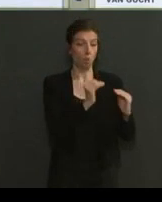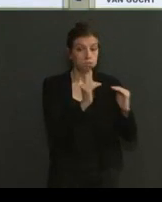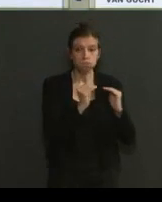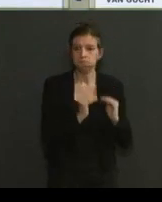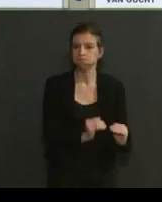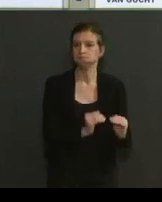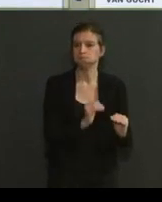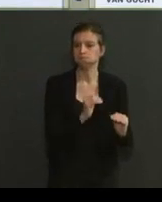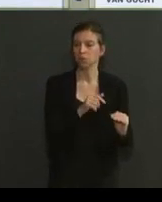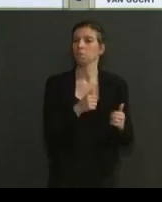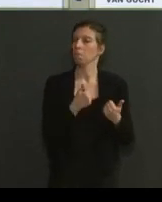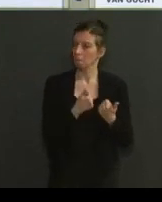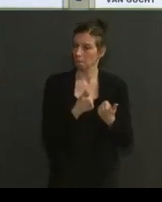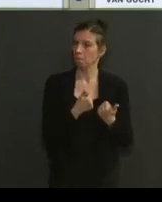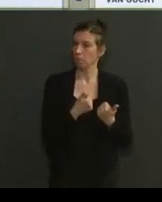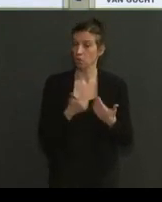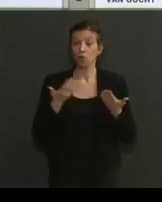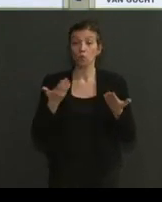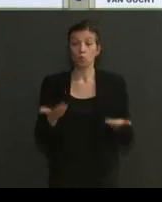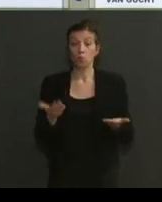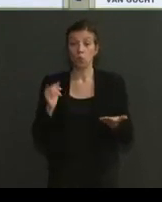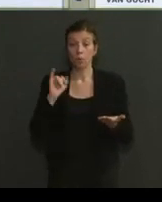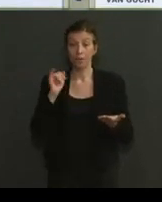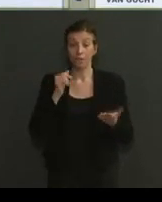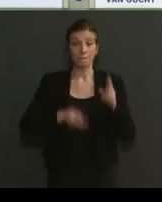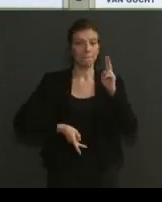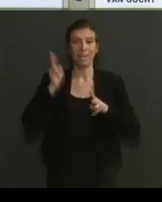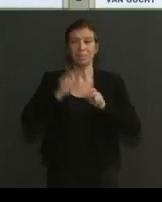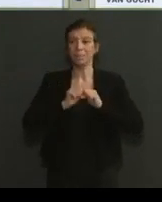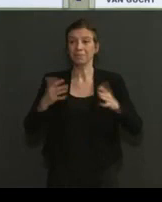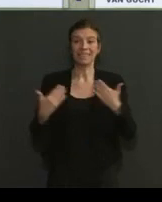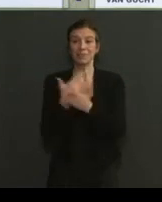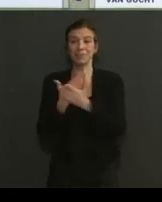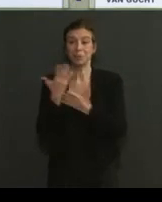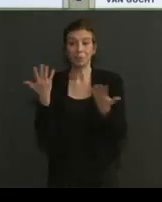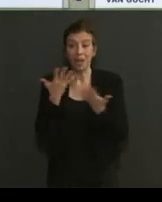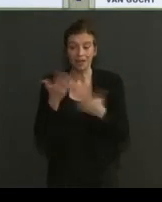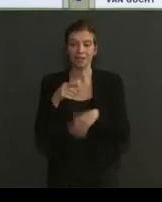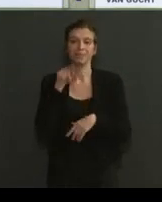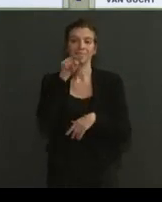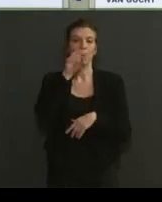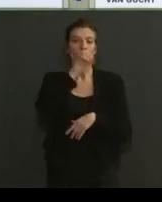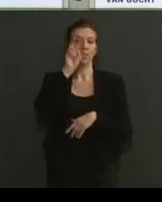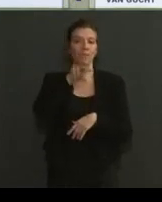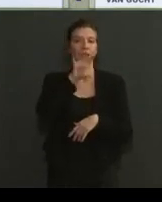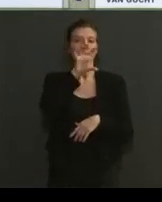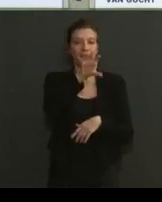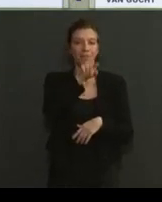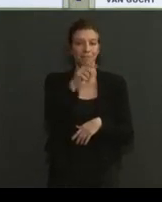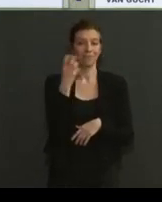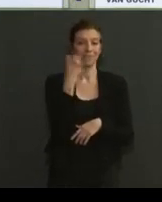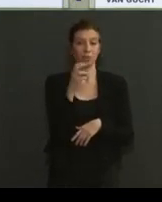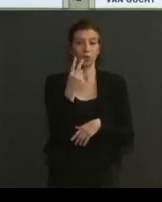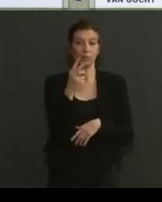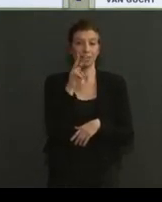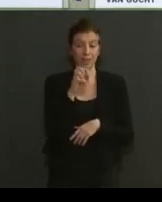Oost-Vlaanderen spant momenteel de kroon met 332 nieuwe besmettingen per dag. Hierna volgen